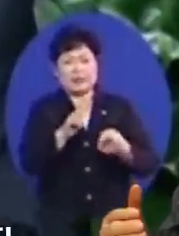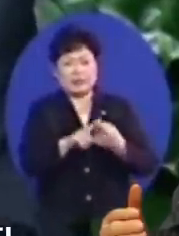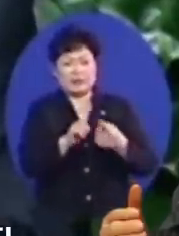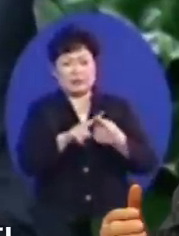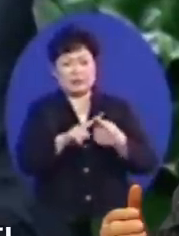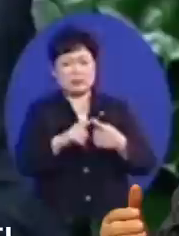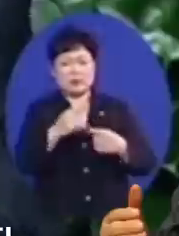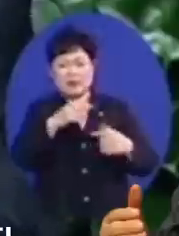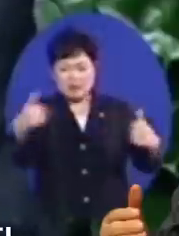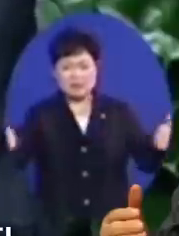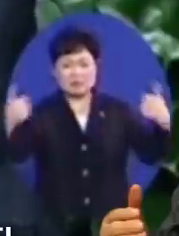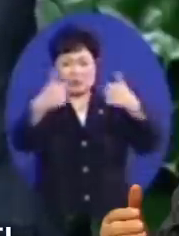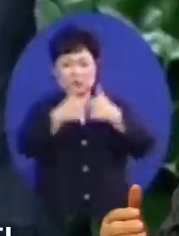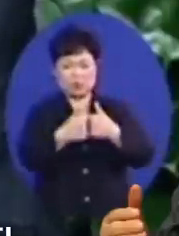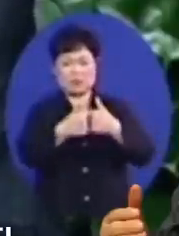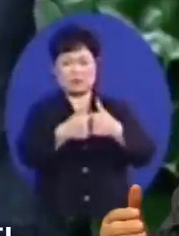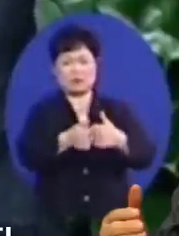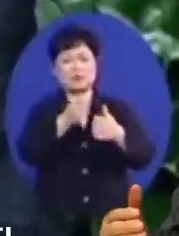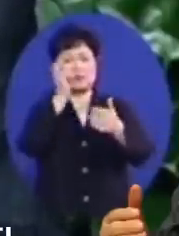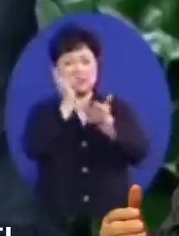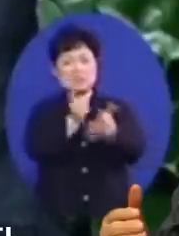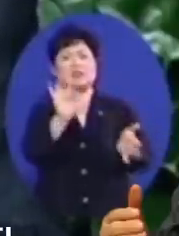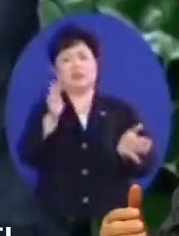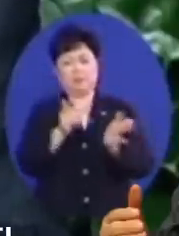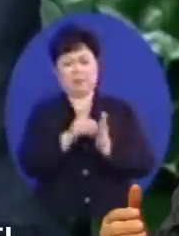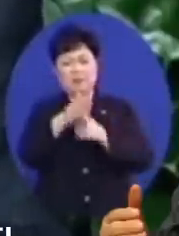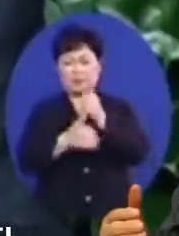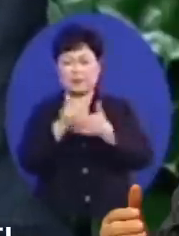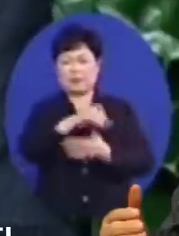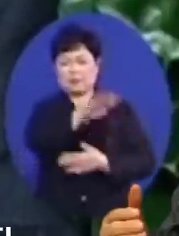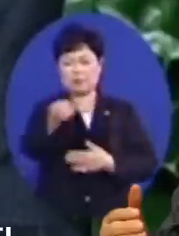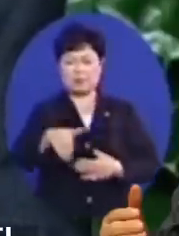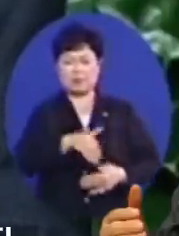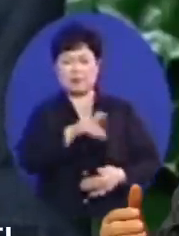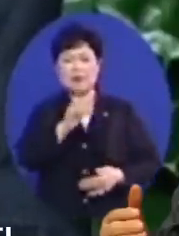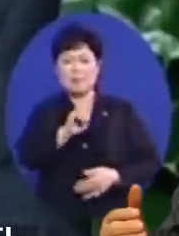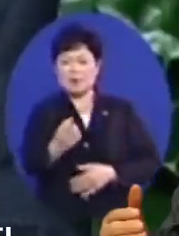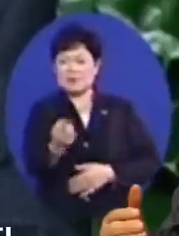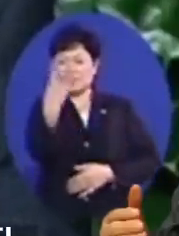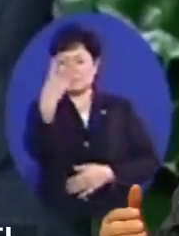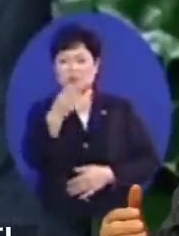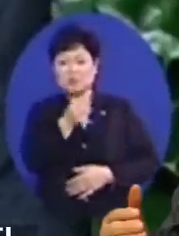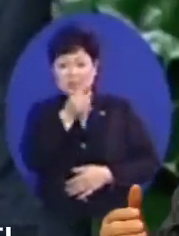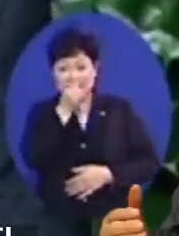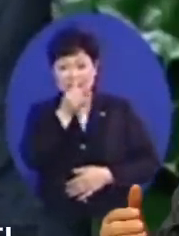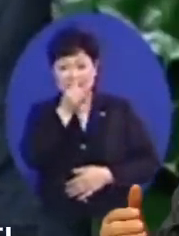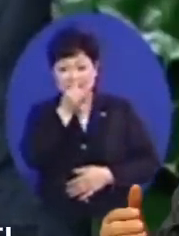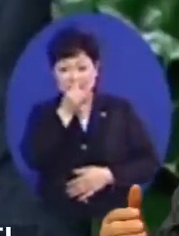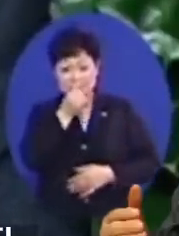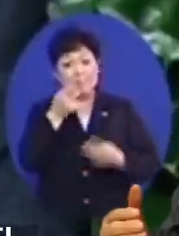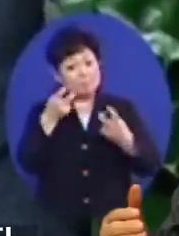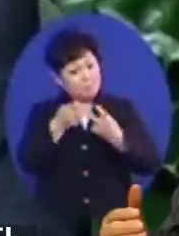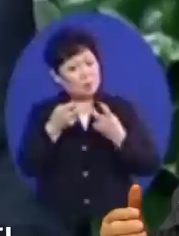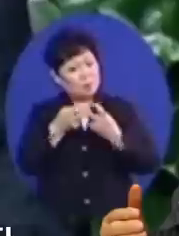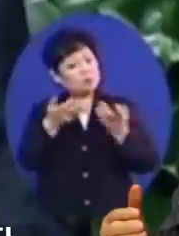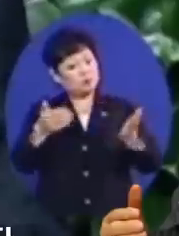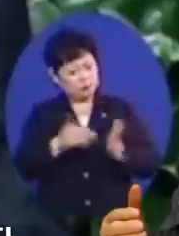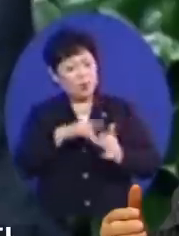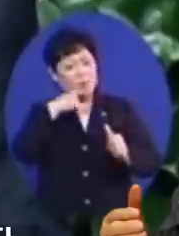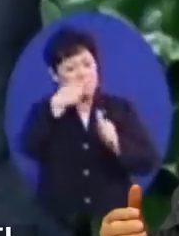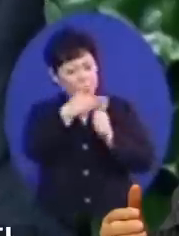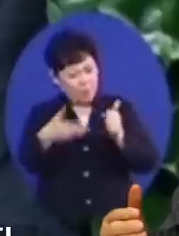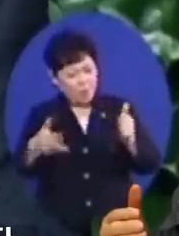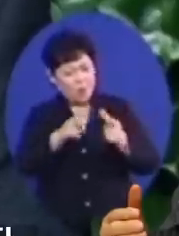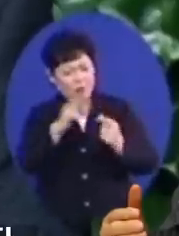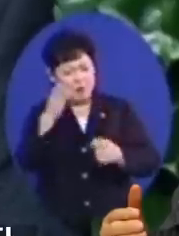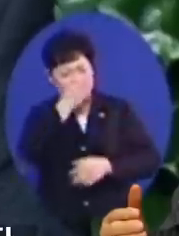대결하여 이겨야 되는 것입니다. 하나님은 우리에게 이길 수 있는 무장을 해주셨습니다. 그 보혈과 그